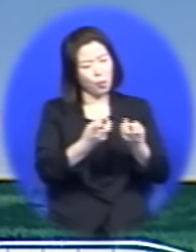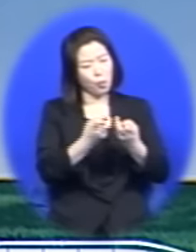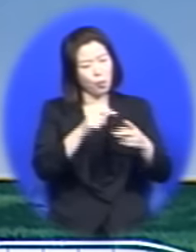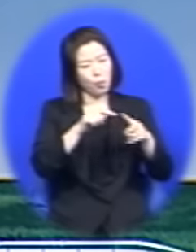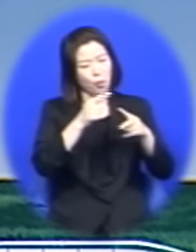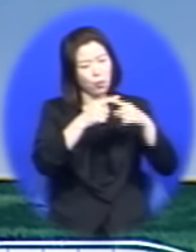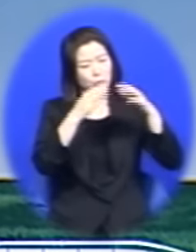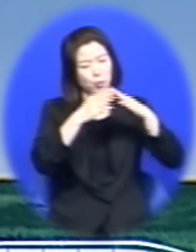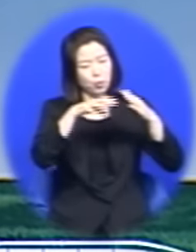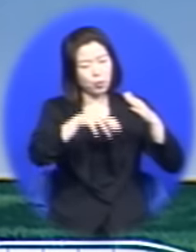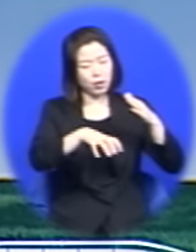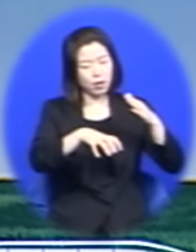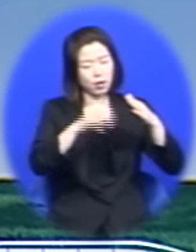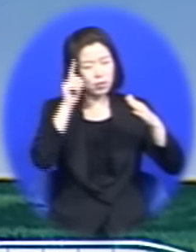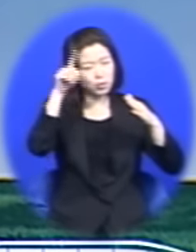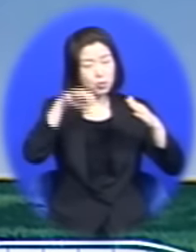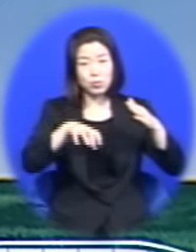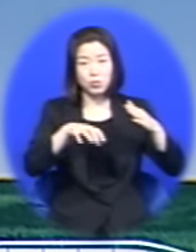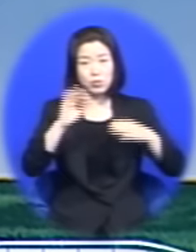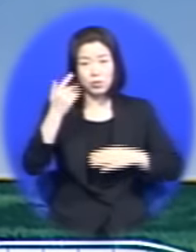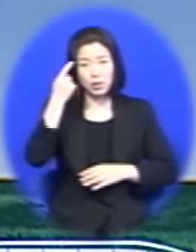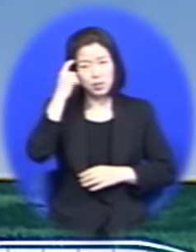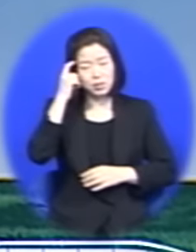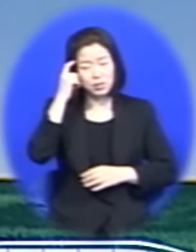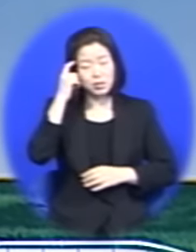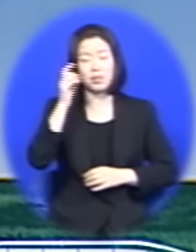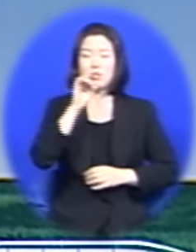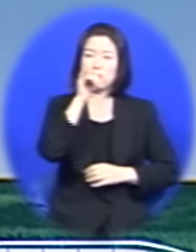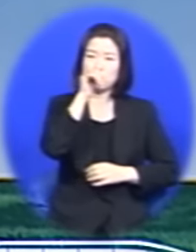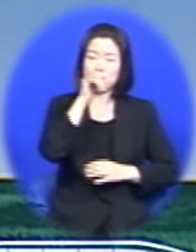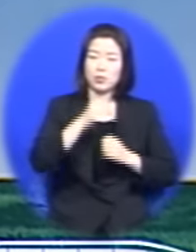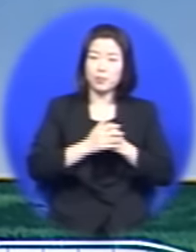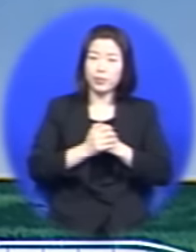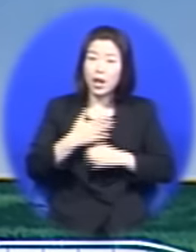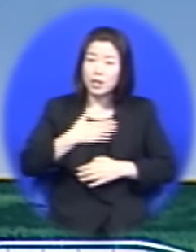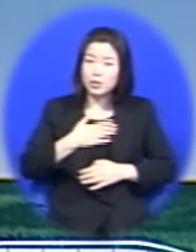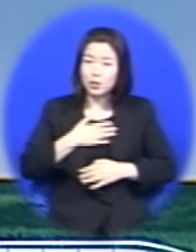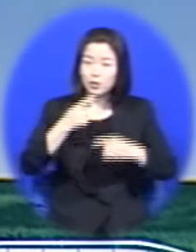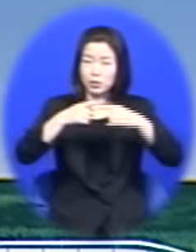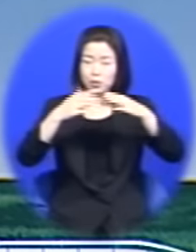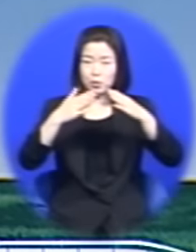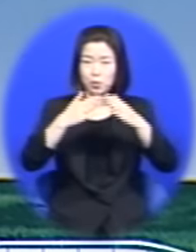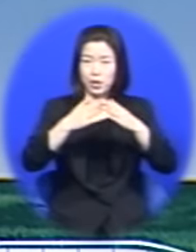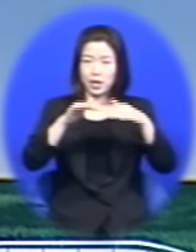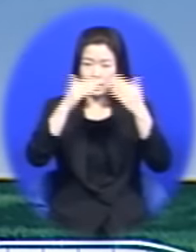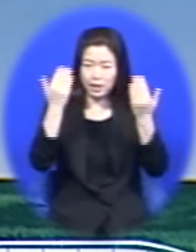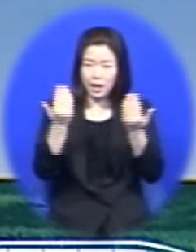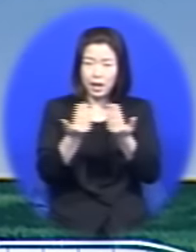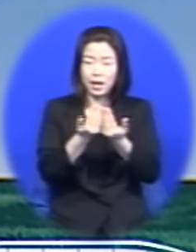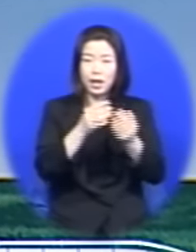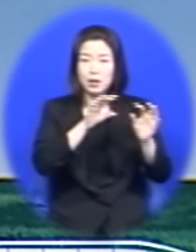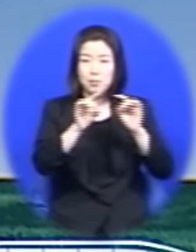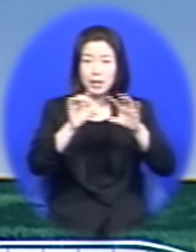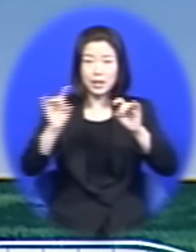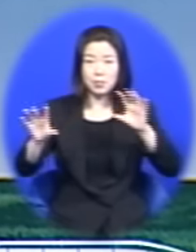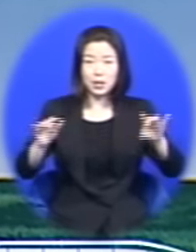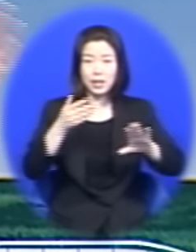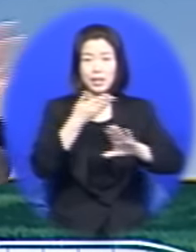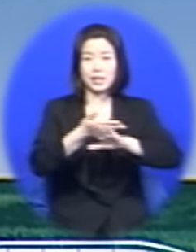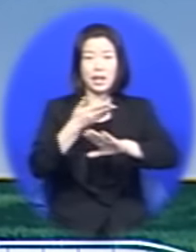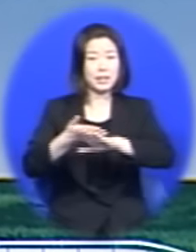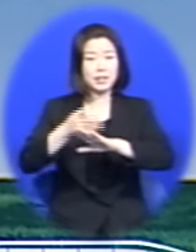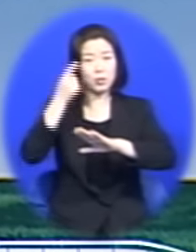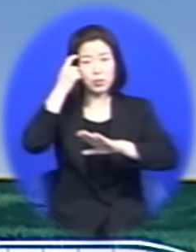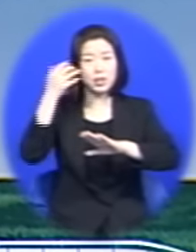그런 생각을 했었습니다. 저는 교회가 다 다르다고 생각했어요. 교회마다